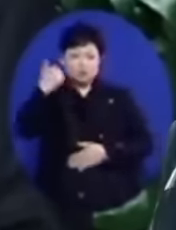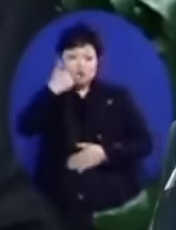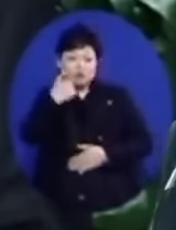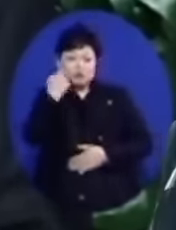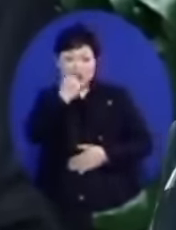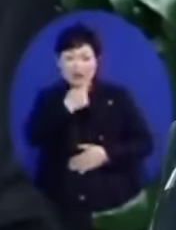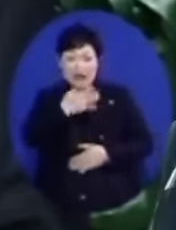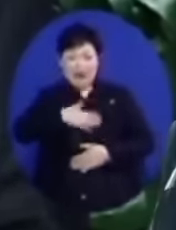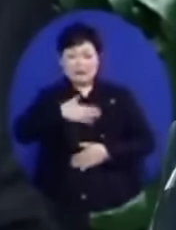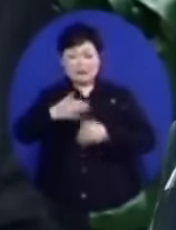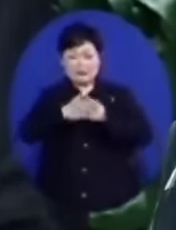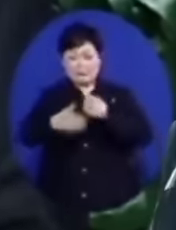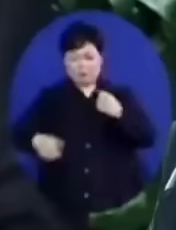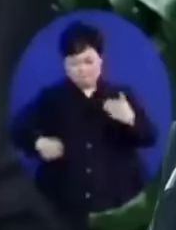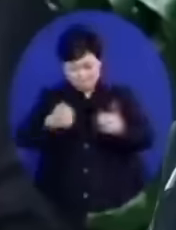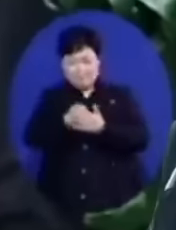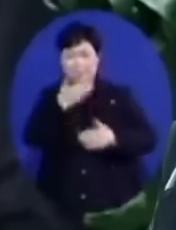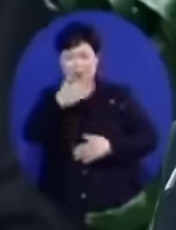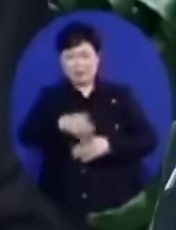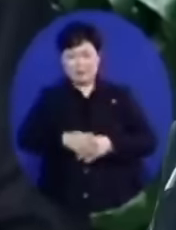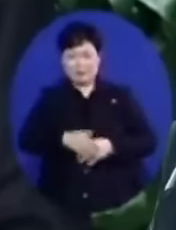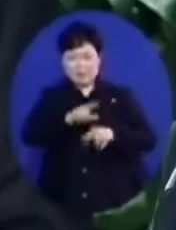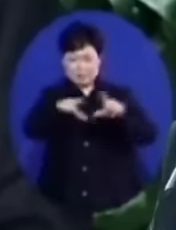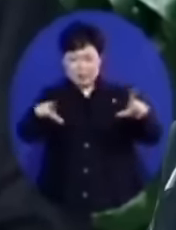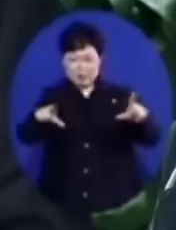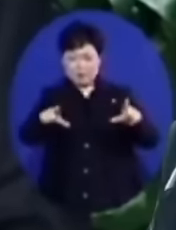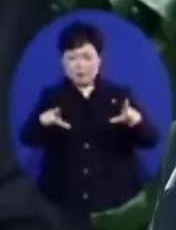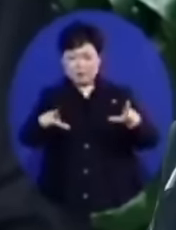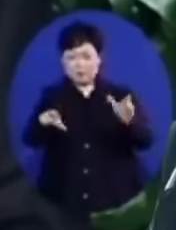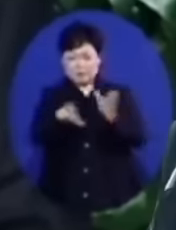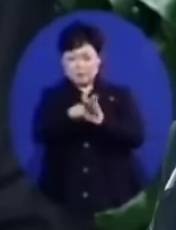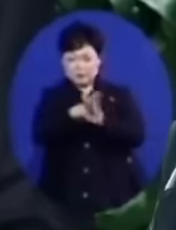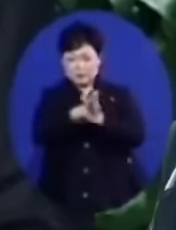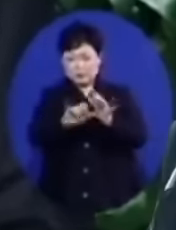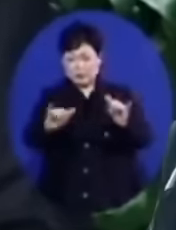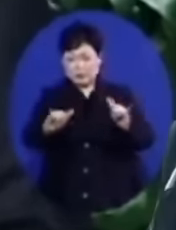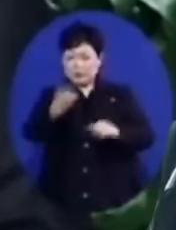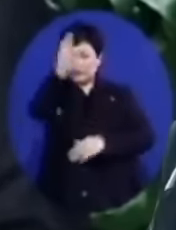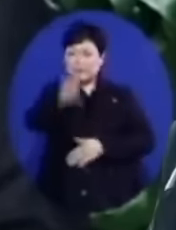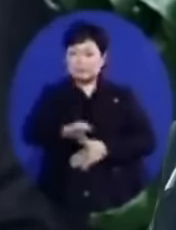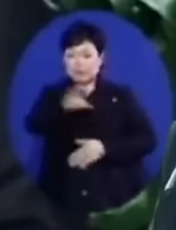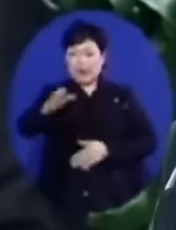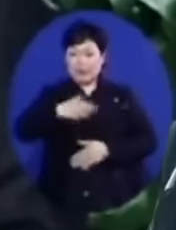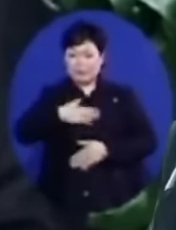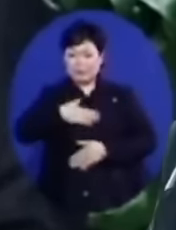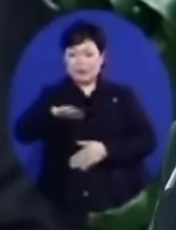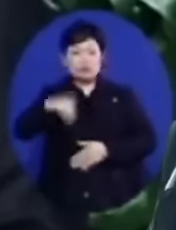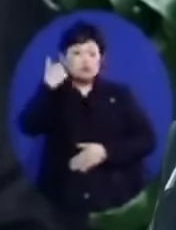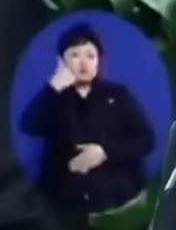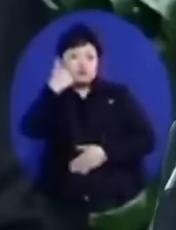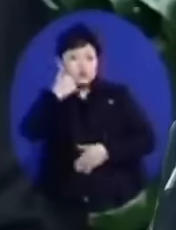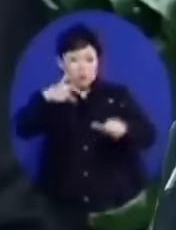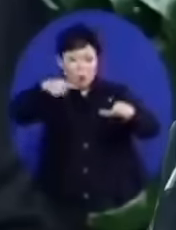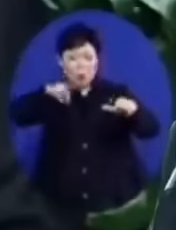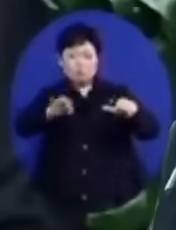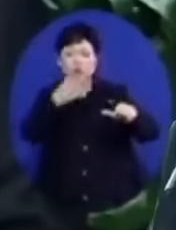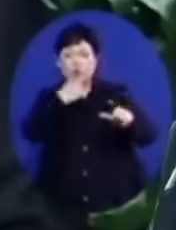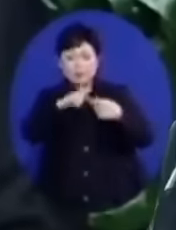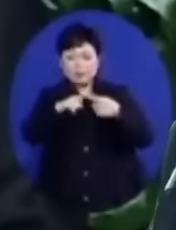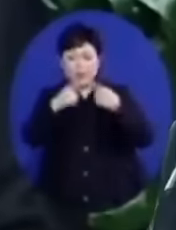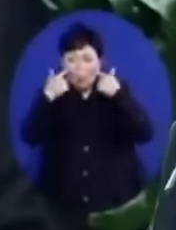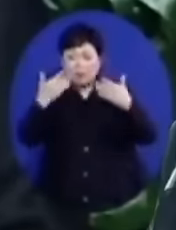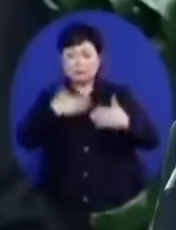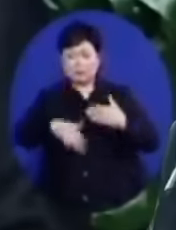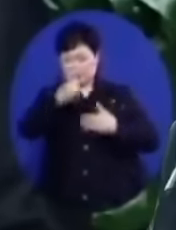담대합니다. 이런 평신도라도 내가 십자가 앞에서 어떠한 사람이라는 것을 잘 정비해서 알고 있으면 어느